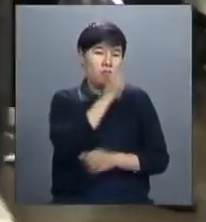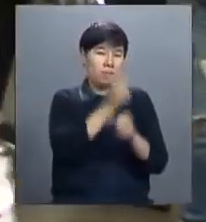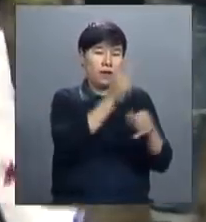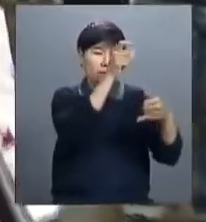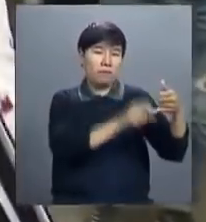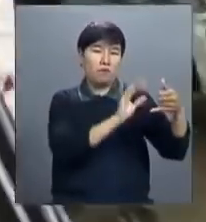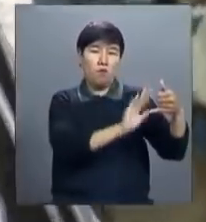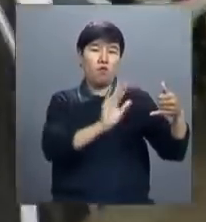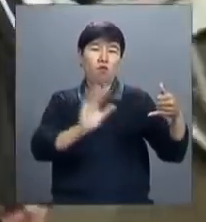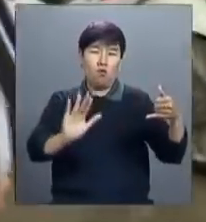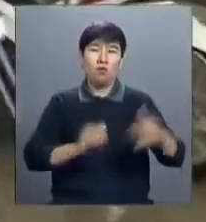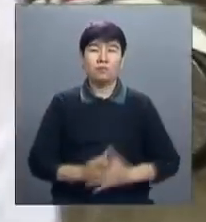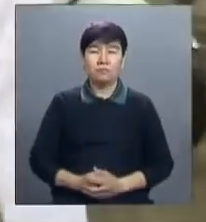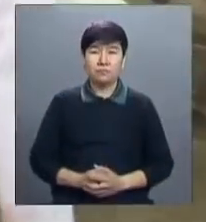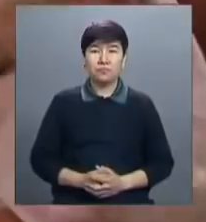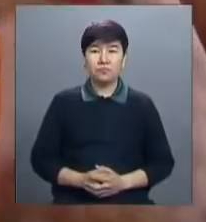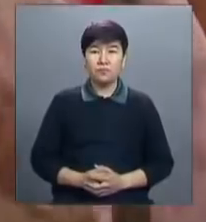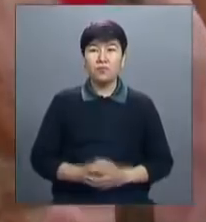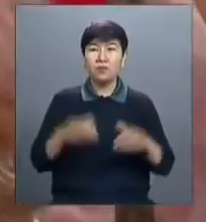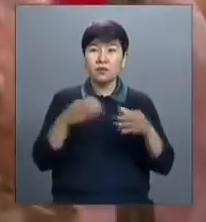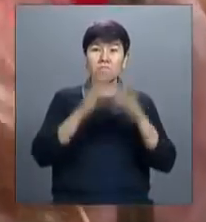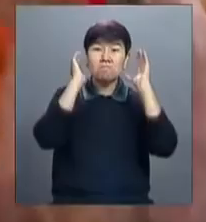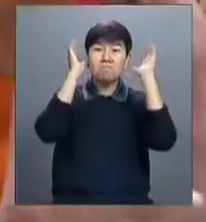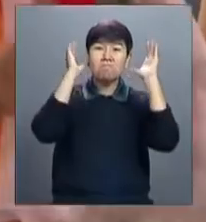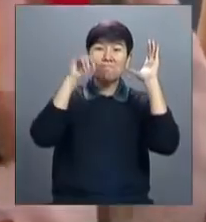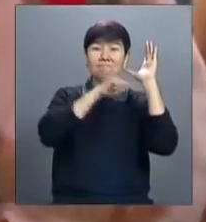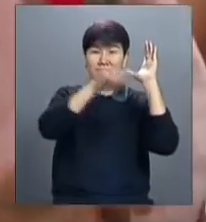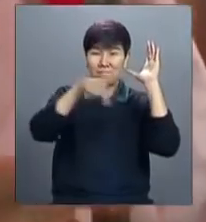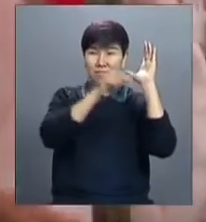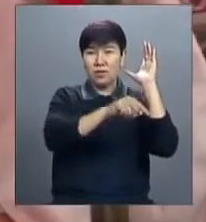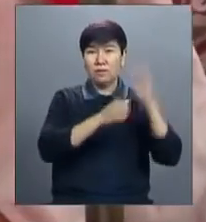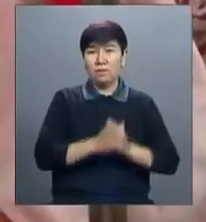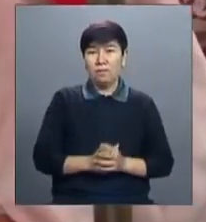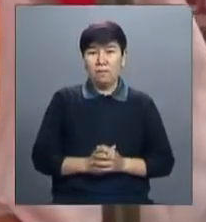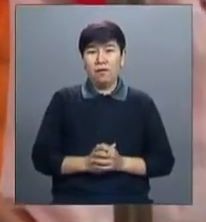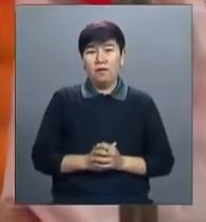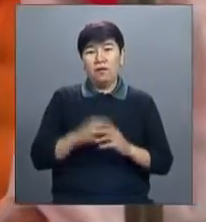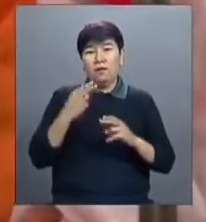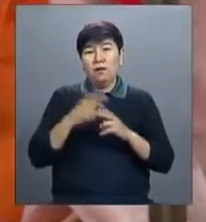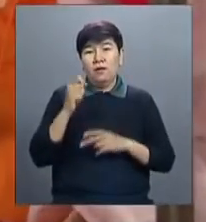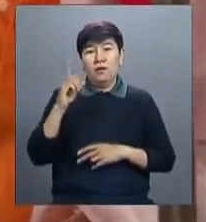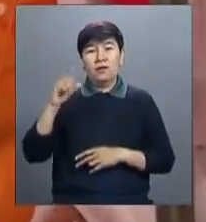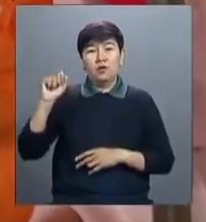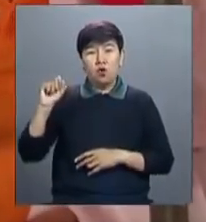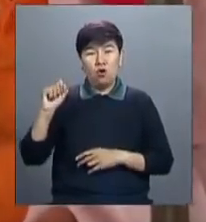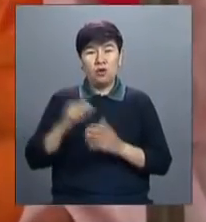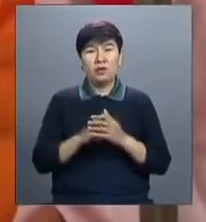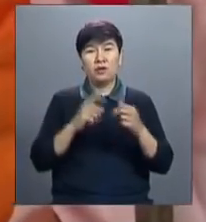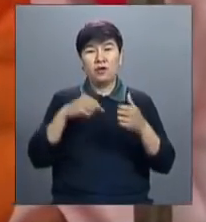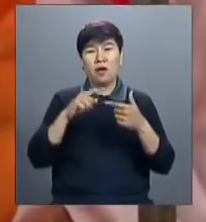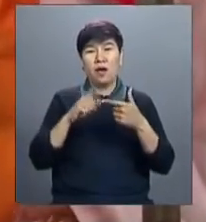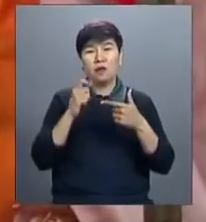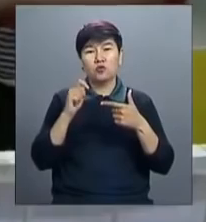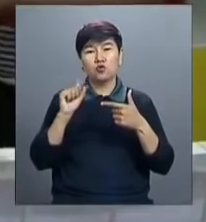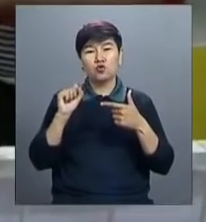ามที่พรรคมอบหมายไว้สำหรับทีมปราศัยหาเสียงนั้นอาทินายอดิศรเพียงเกตนายสุทินคลังผาและนายอนุส